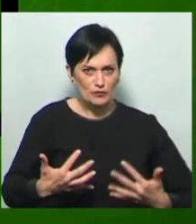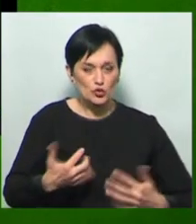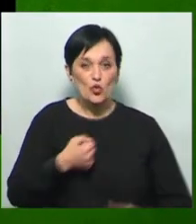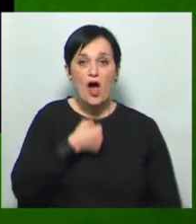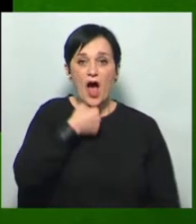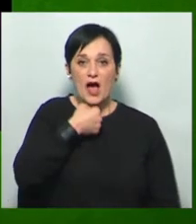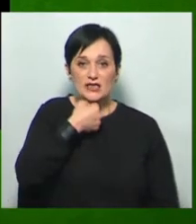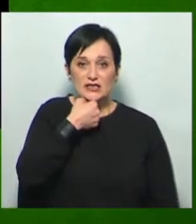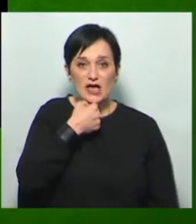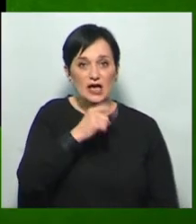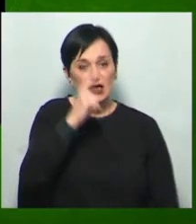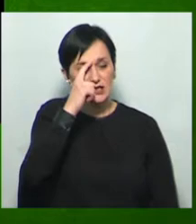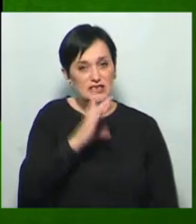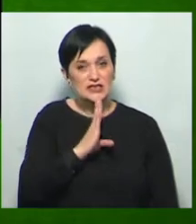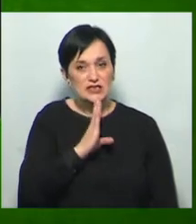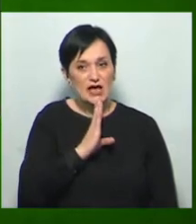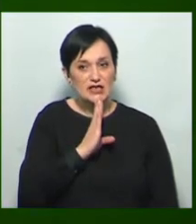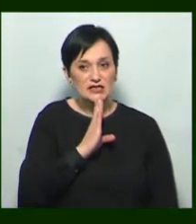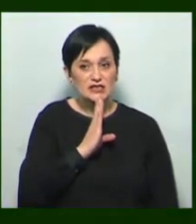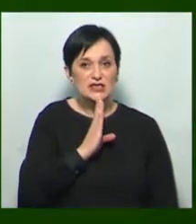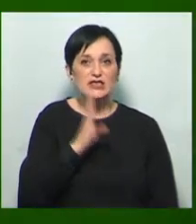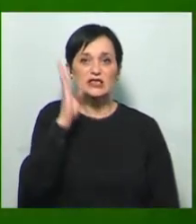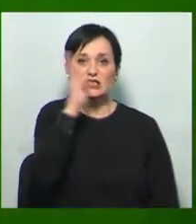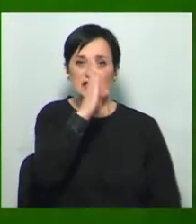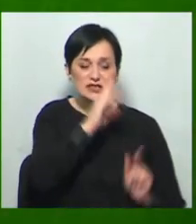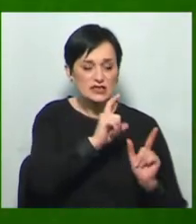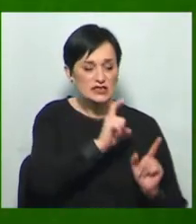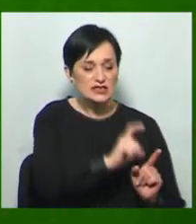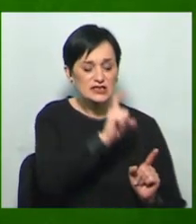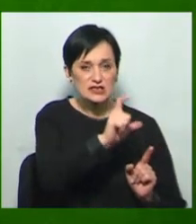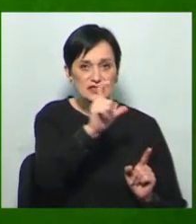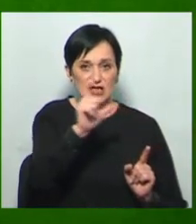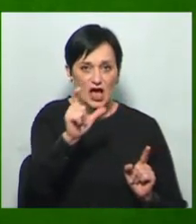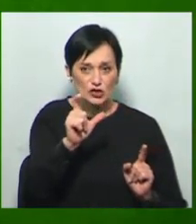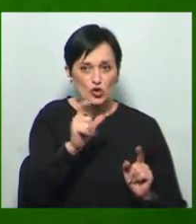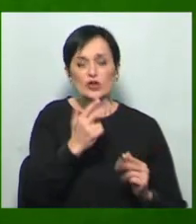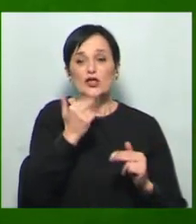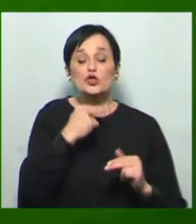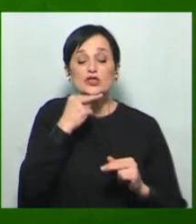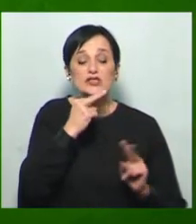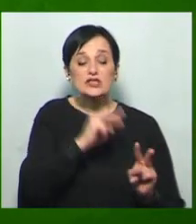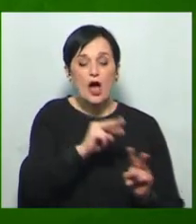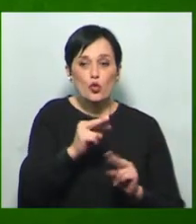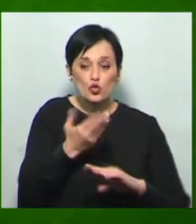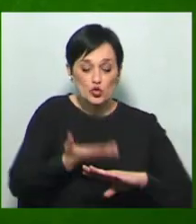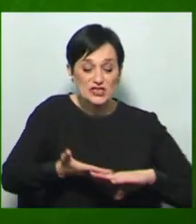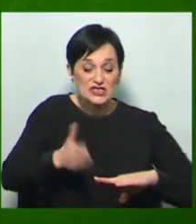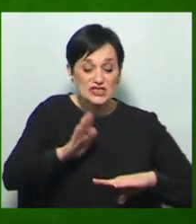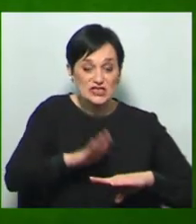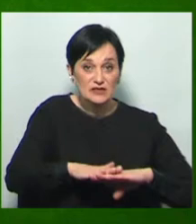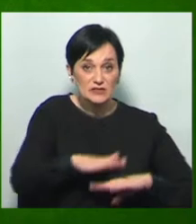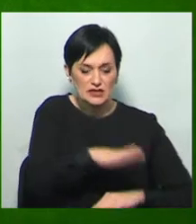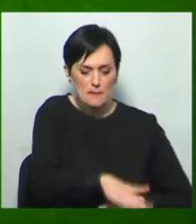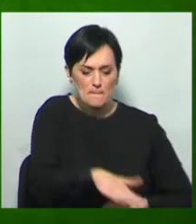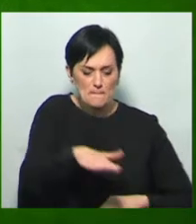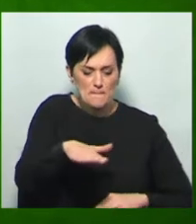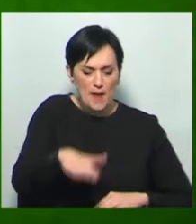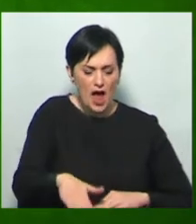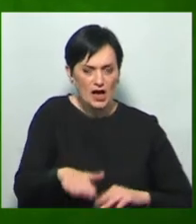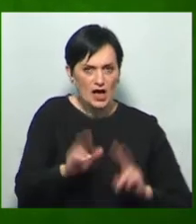ასაკი, სქესი, სეზონი, საყურადღებოა შემდეგი ნიშნები: სიმძიმის შეგრძნება